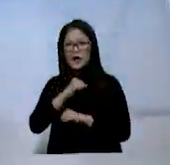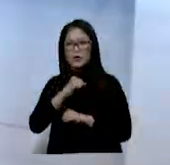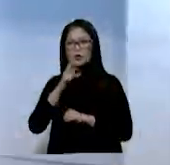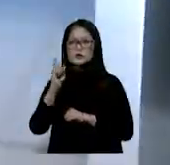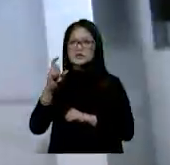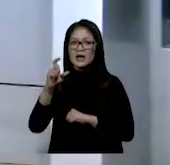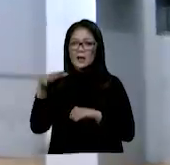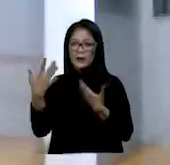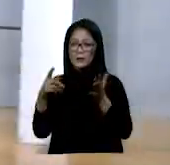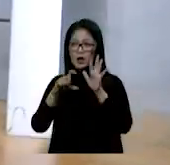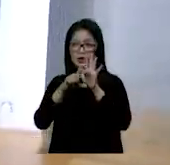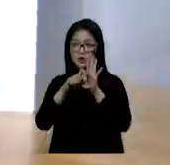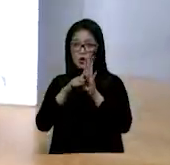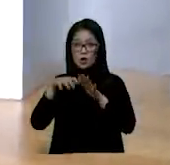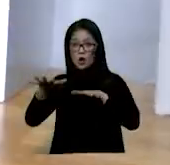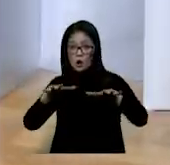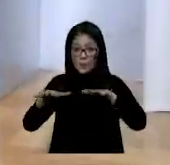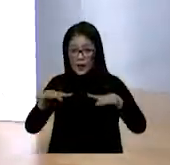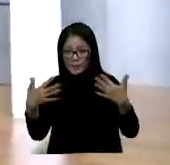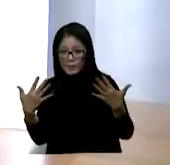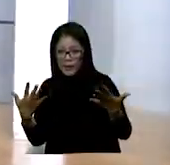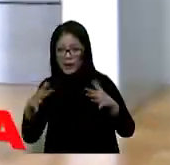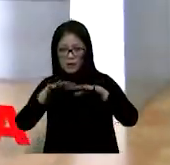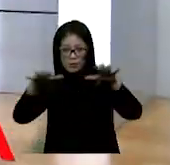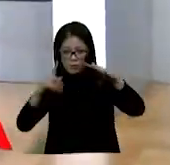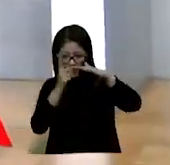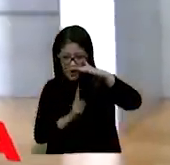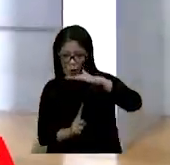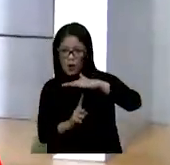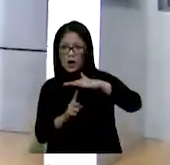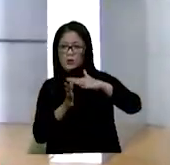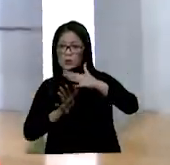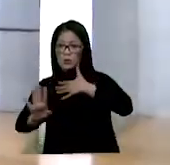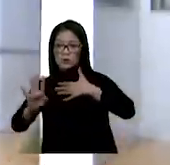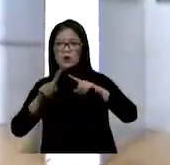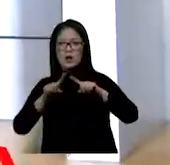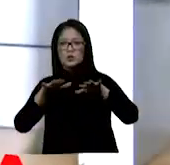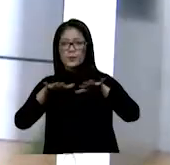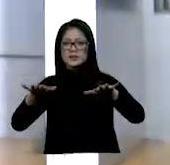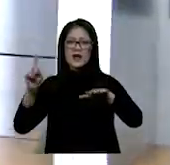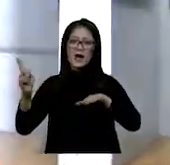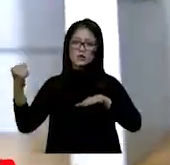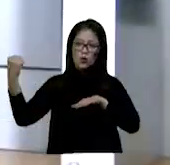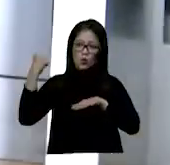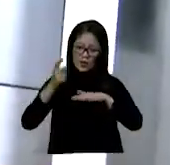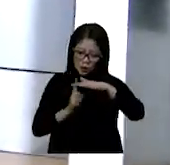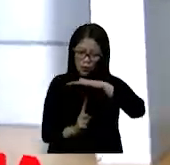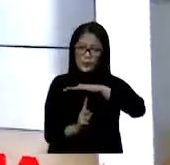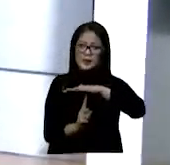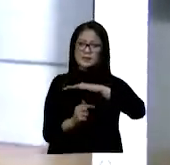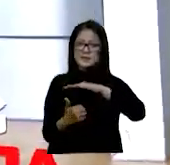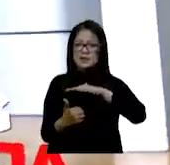Nah, ketika gempa bumi terjadi, pemirsa, segeralah berlindung di balik meja. Pastikan meja tempat Anda berlindung merupakan meja yang kokoh, sehingga organ tubuh seperti kepala